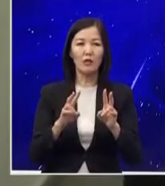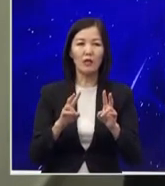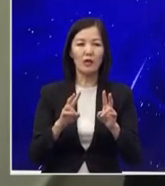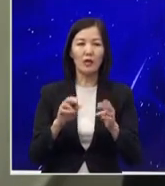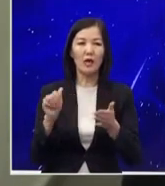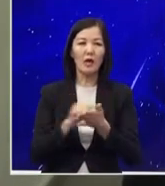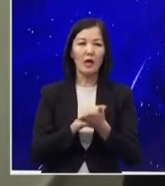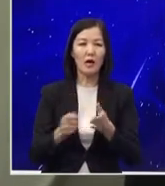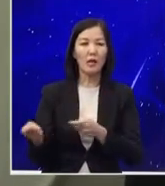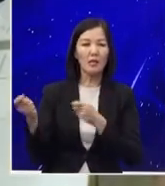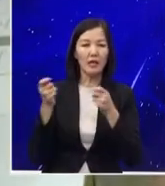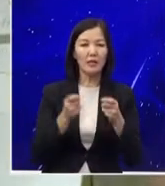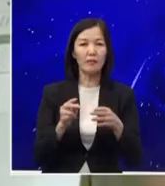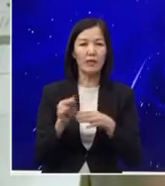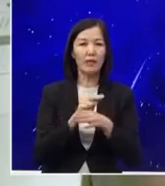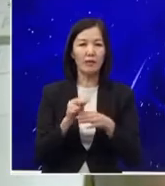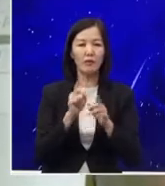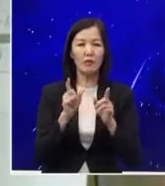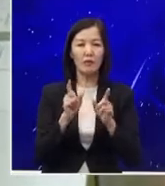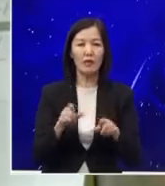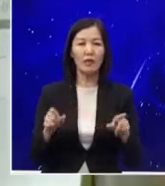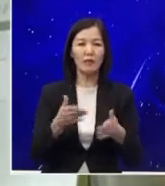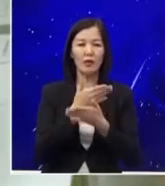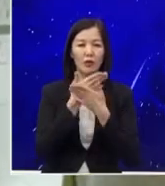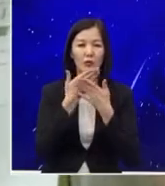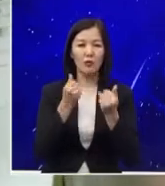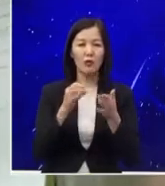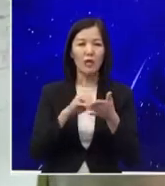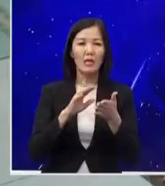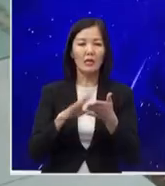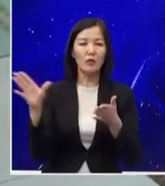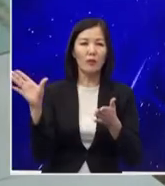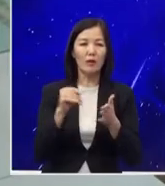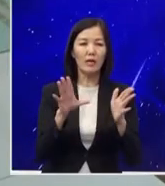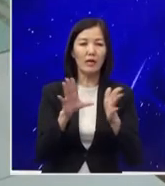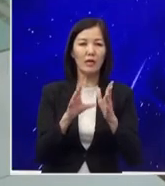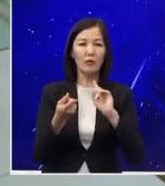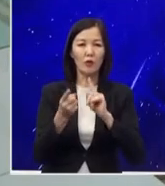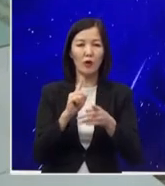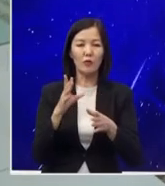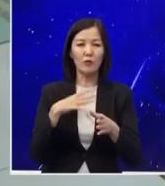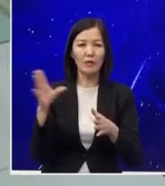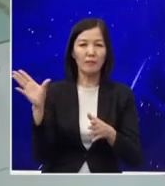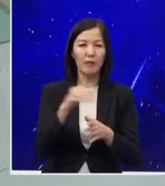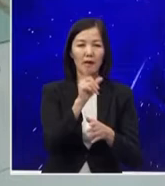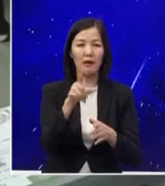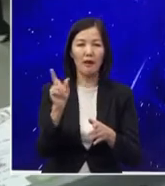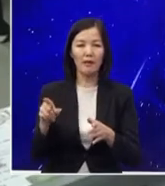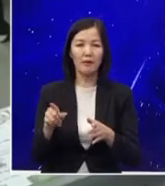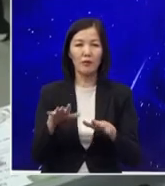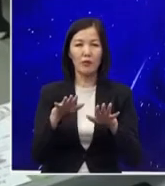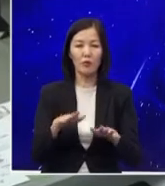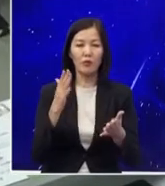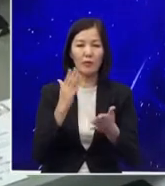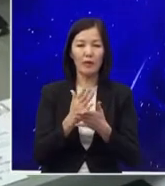қағаз арқалап келген емдеушілер көзге түспеді. Бүгінде тіркеу дәптері түгел электронды жүйеге көшіп, барлық азамат базадан орын